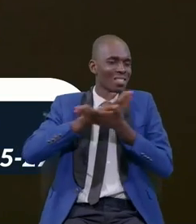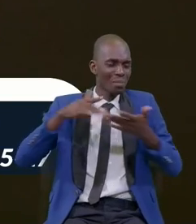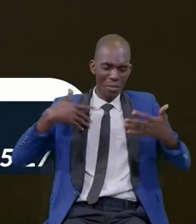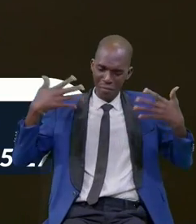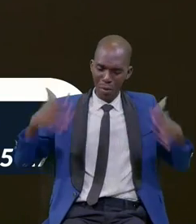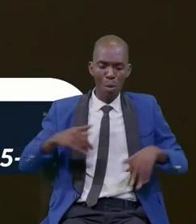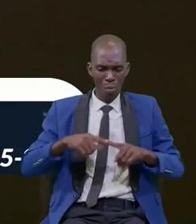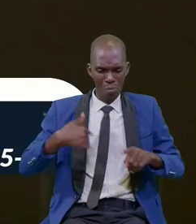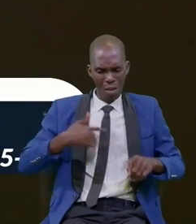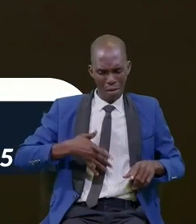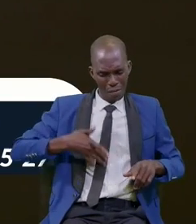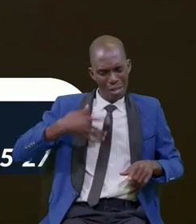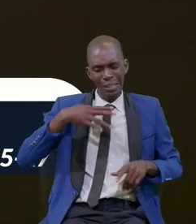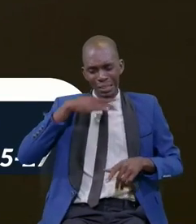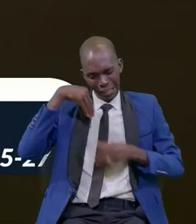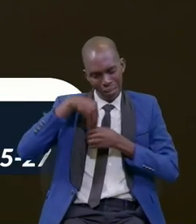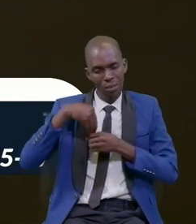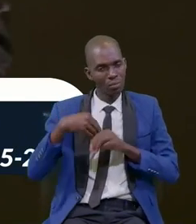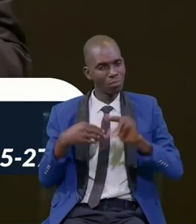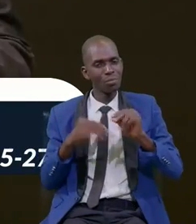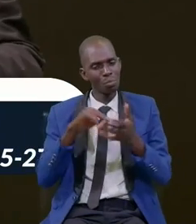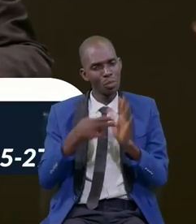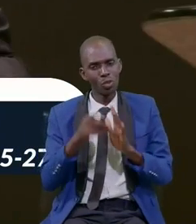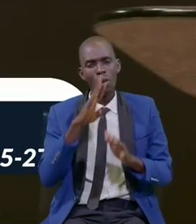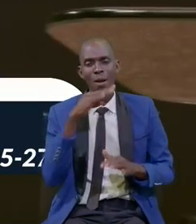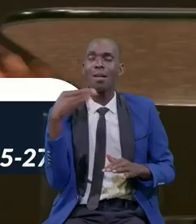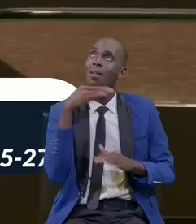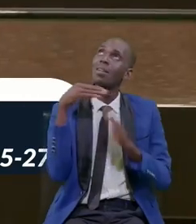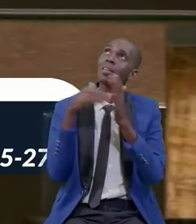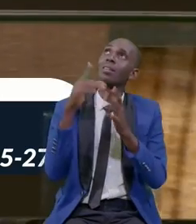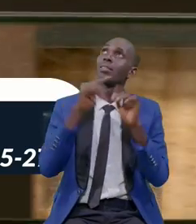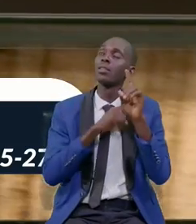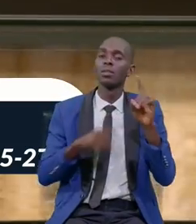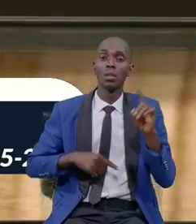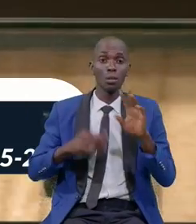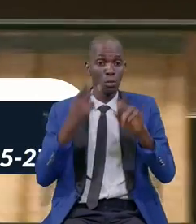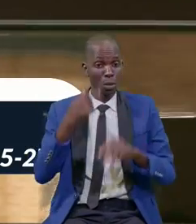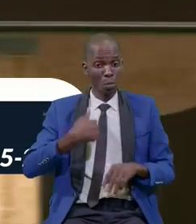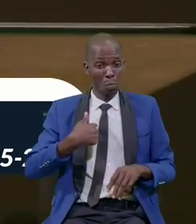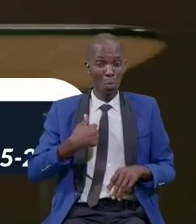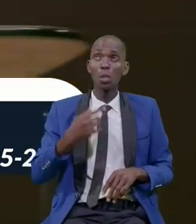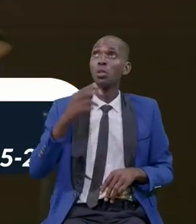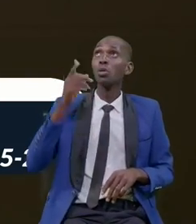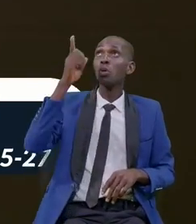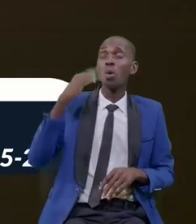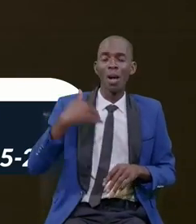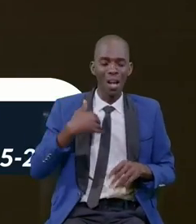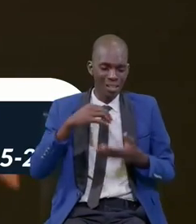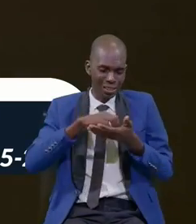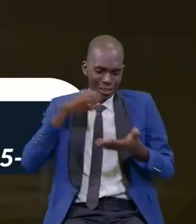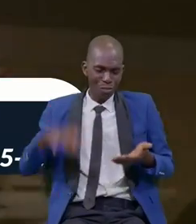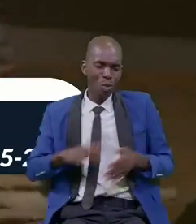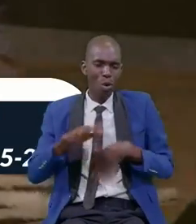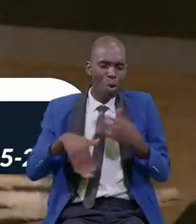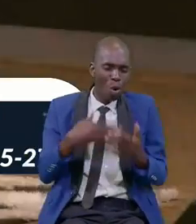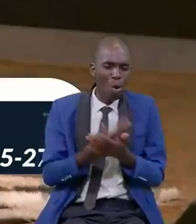sale. Ah, tu mens sur le compte du Seigneur. Et le Seigneur a ôté toutes les œuvres de la chair.